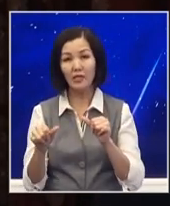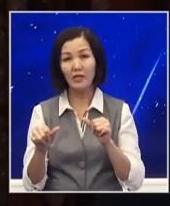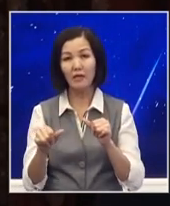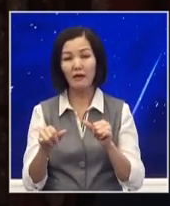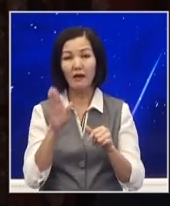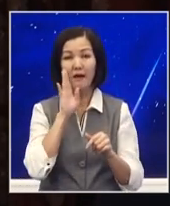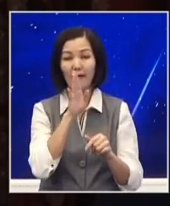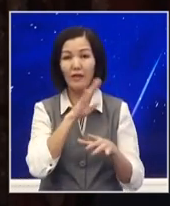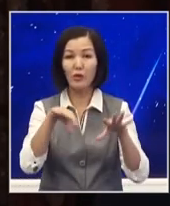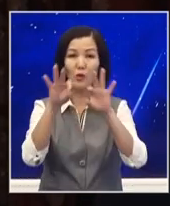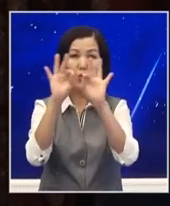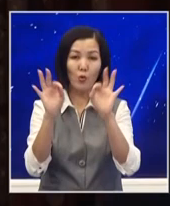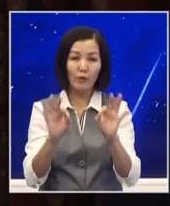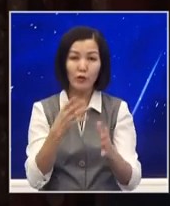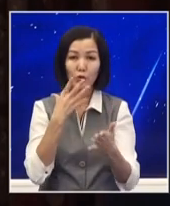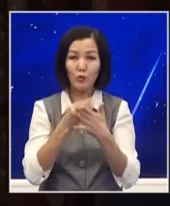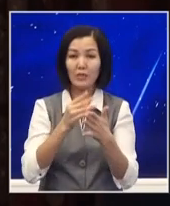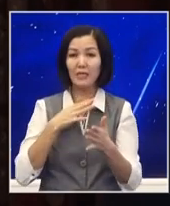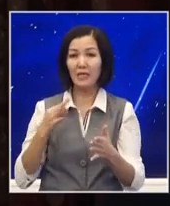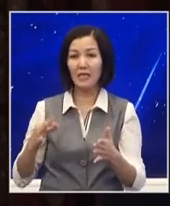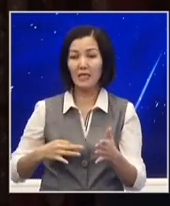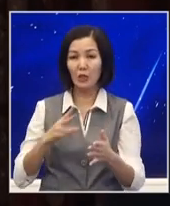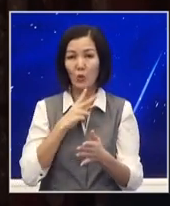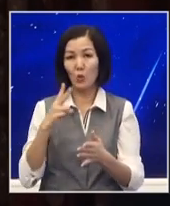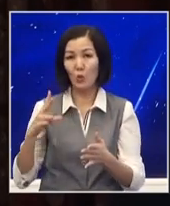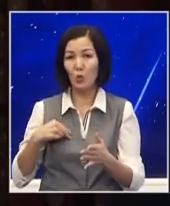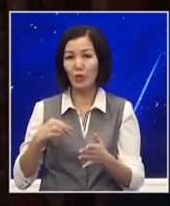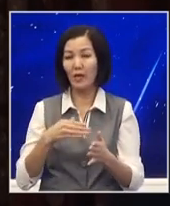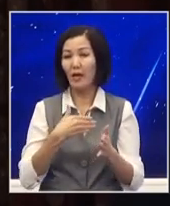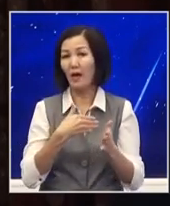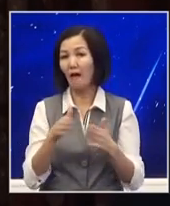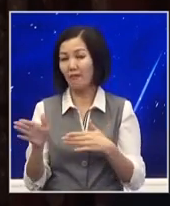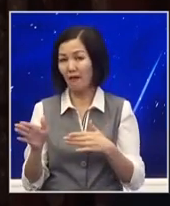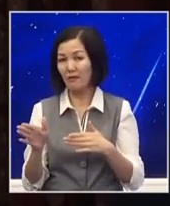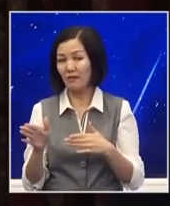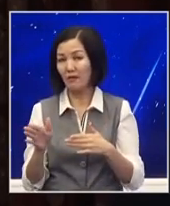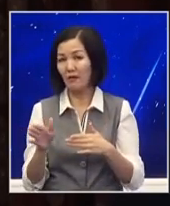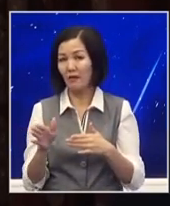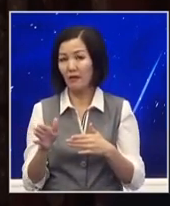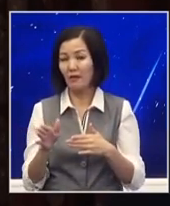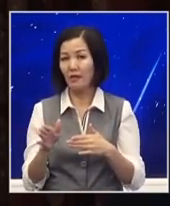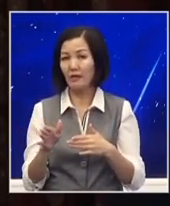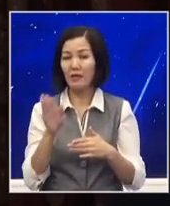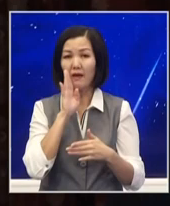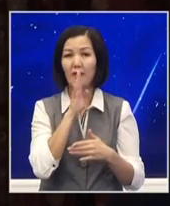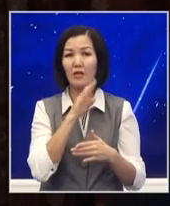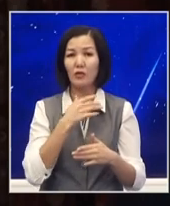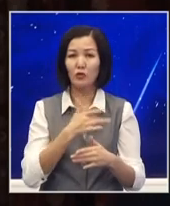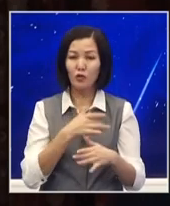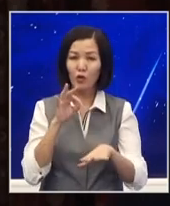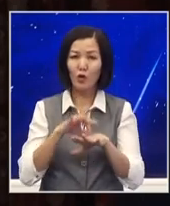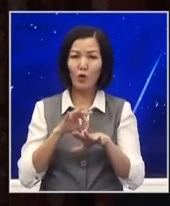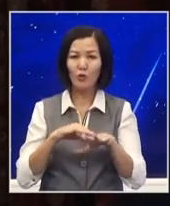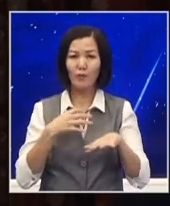бейнесі. Ол қызынан, бала шағасынан қайыр көрмесе, қаншалықты ананың жүрегі езілетіні, қиналатыны